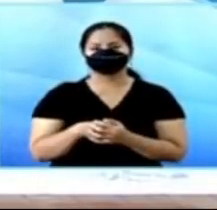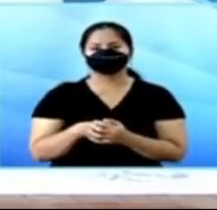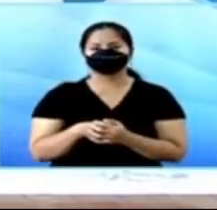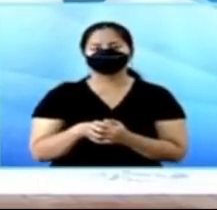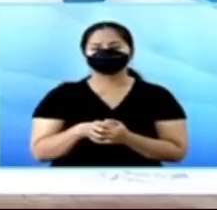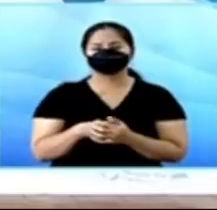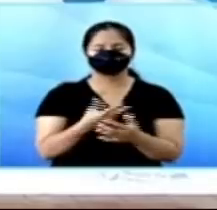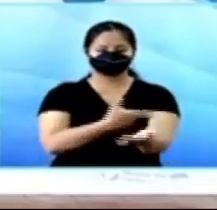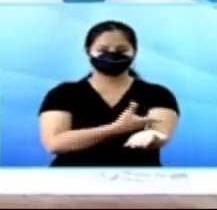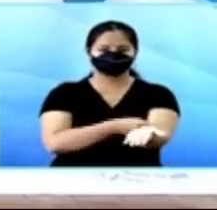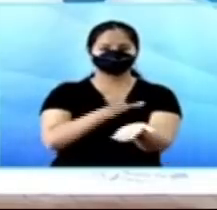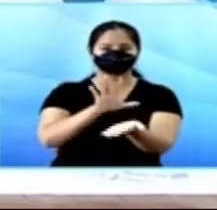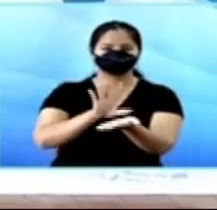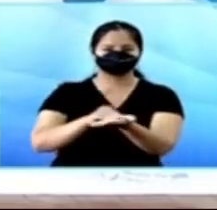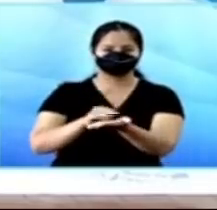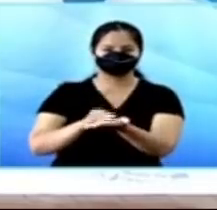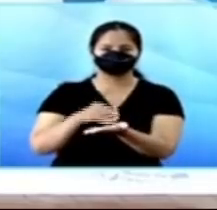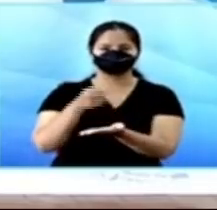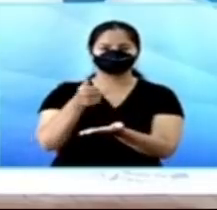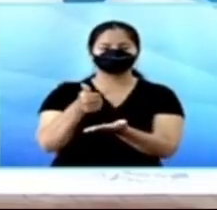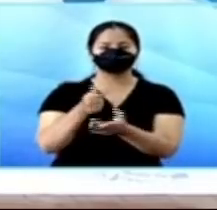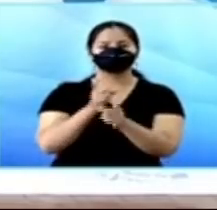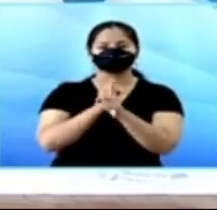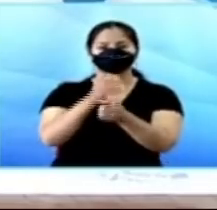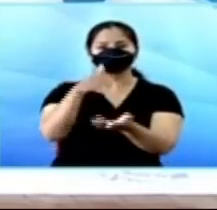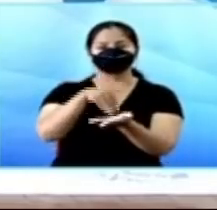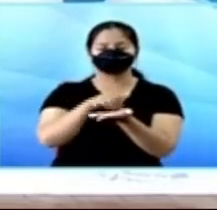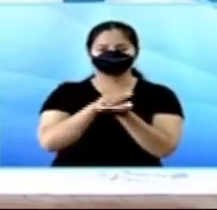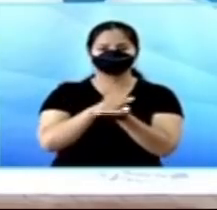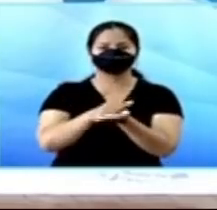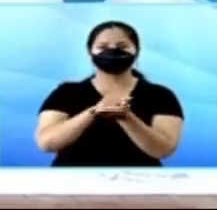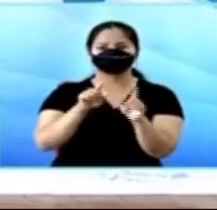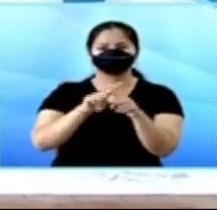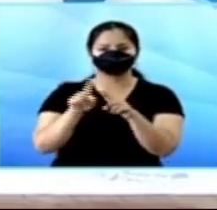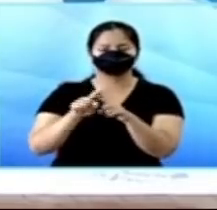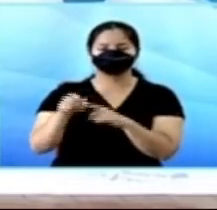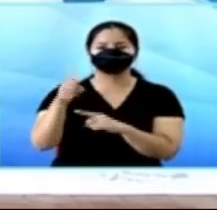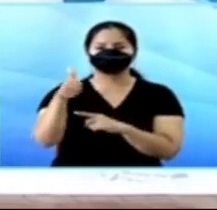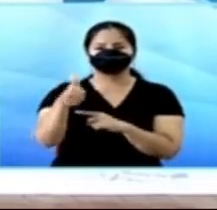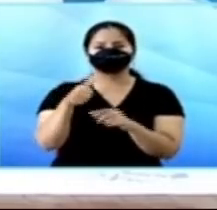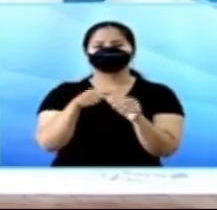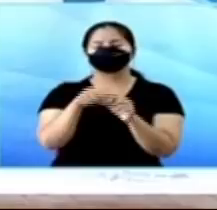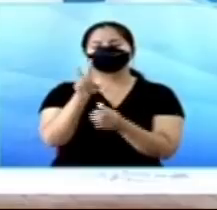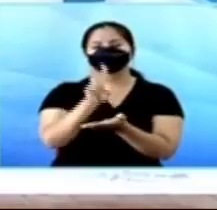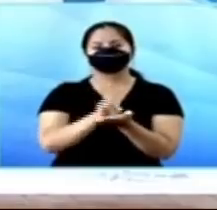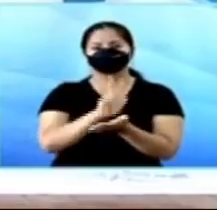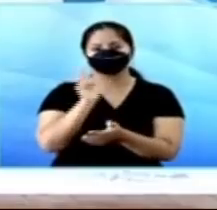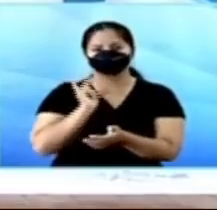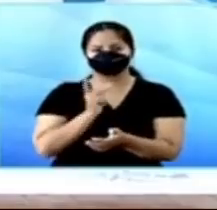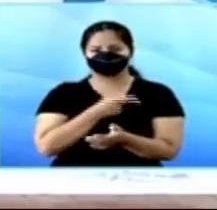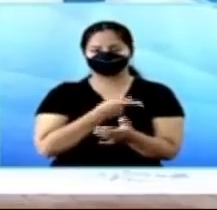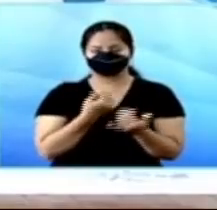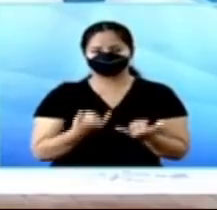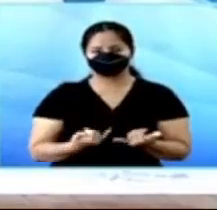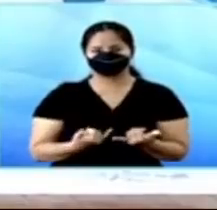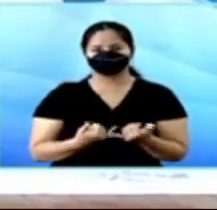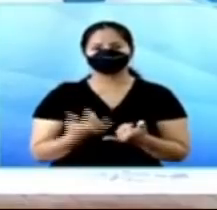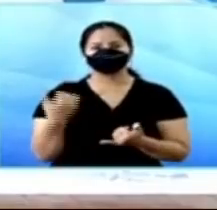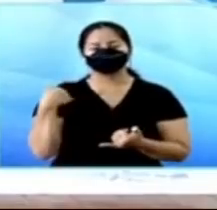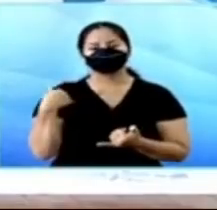ให้ตัวอย่างตามศูนย์บริการต่างๆได้เนาะซึ่งว่าอยู่นครหลวงของพวกเฮานี้ก็แม่น